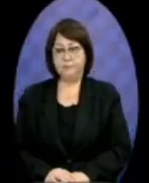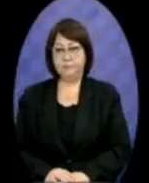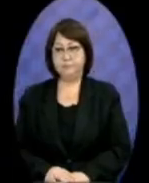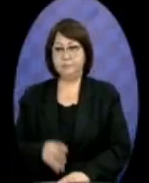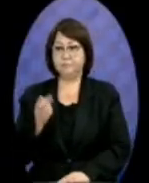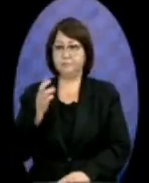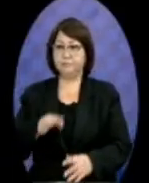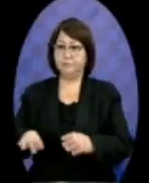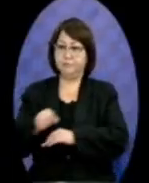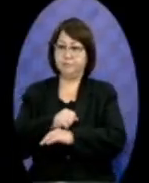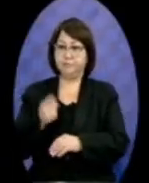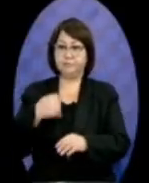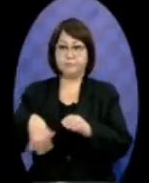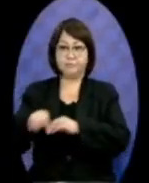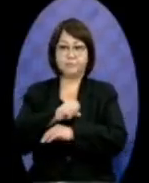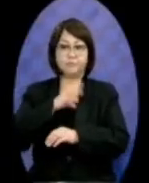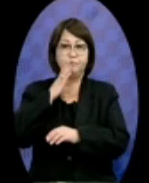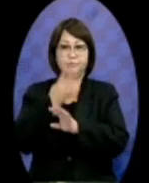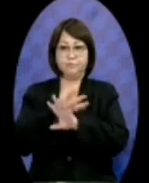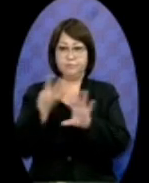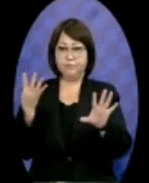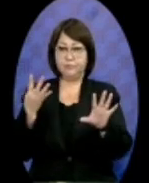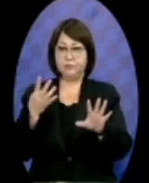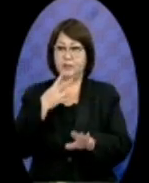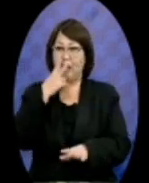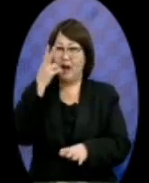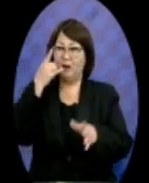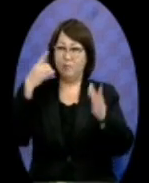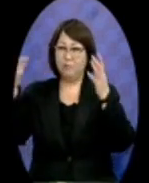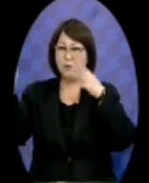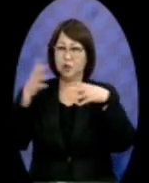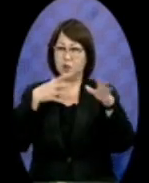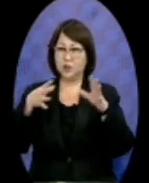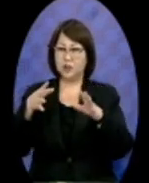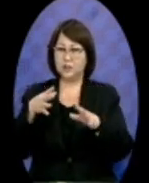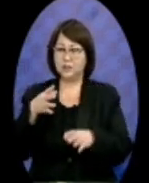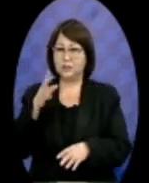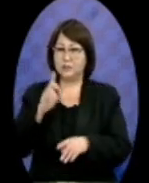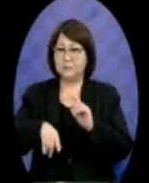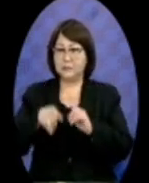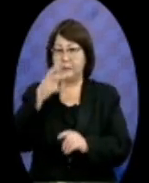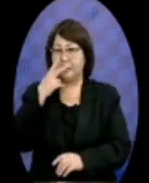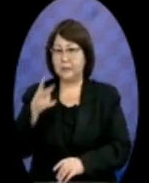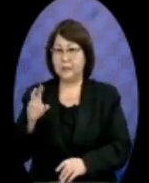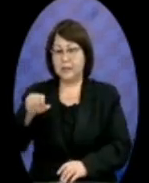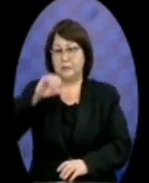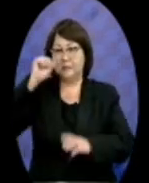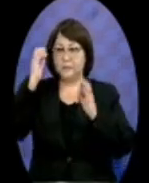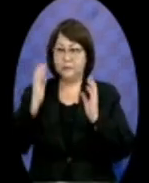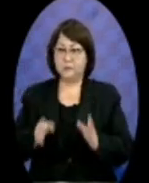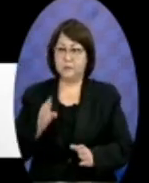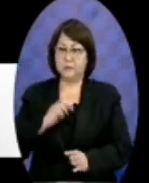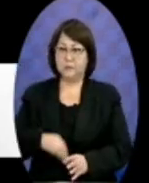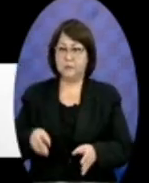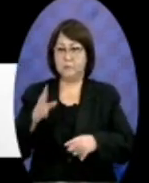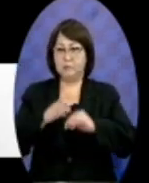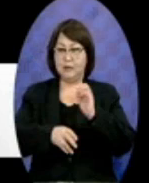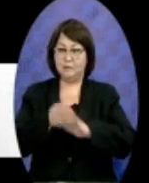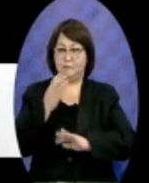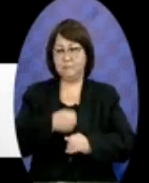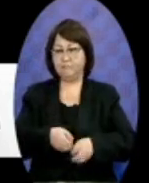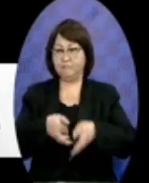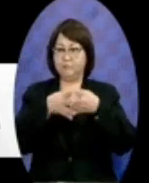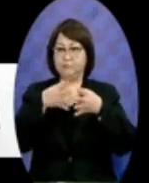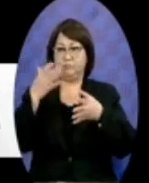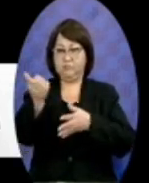Баян Улгийн болон Ховд аймагт өглөөний 9 цагийн үед агаарын бохирдол ямар байгааг та бүхэн харж байна. Энэ асуудлыг шийдвэрлэхэд орон сууцчлуулах бодлого хэрэгтэй